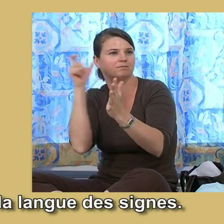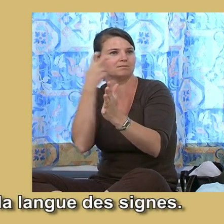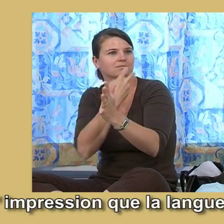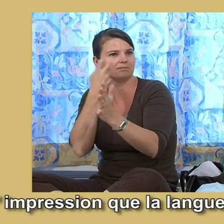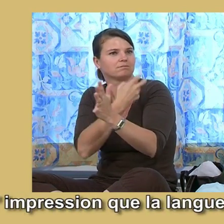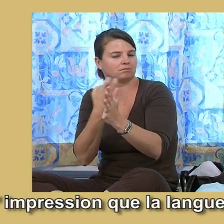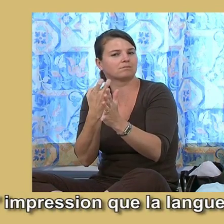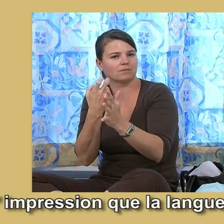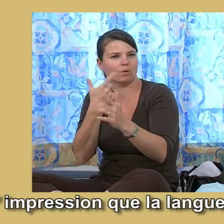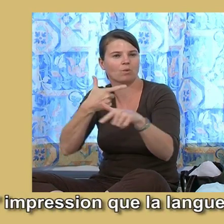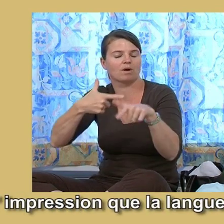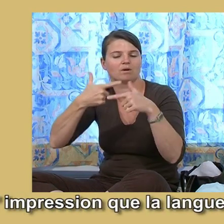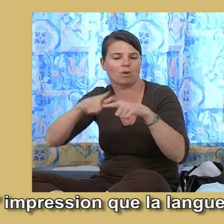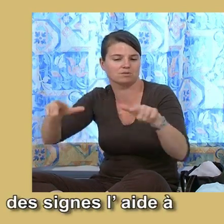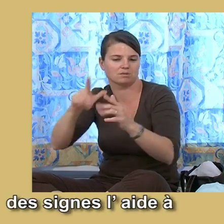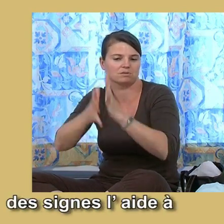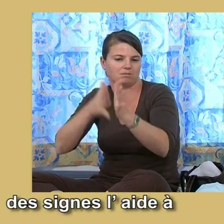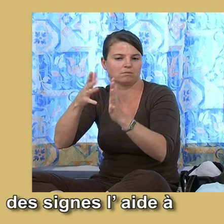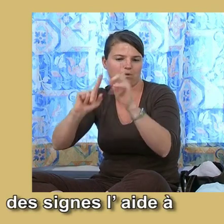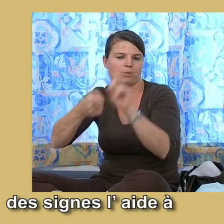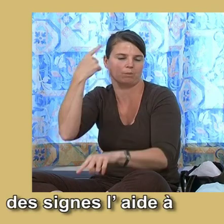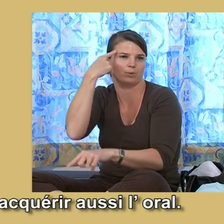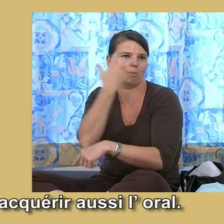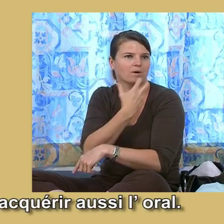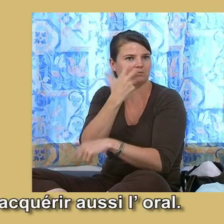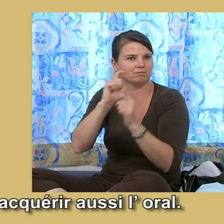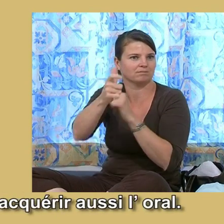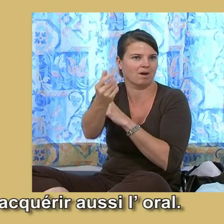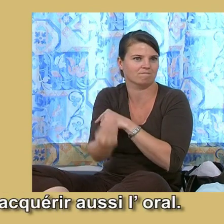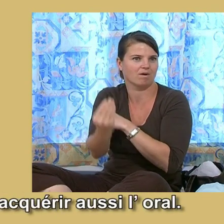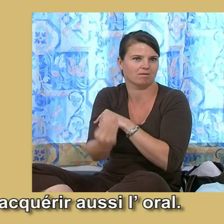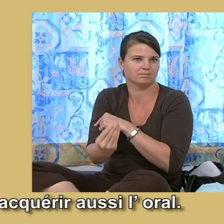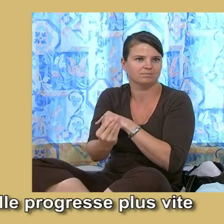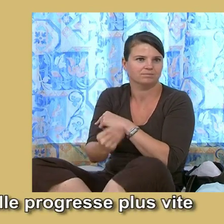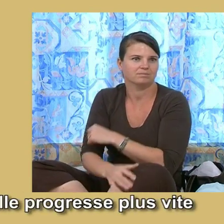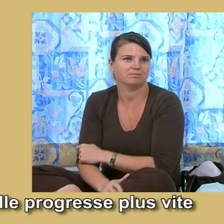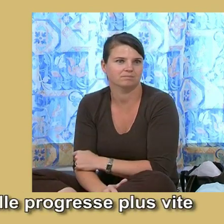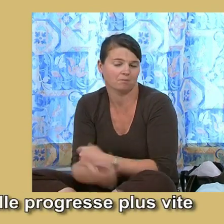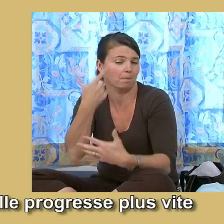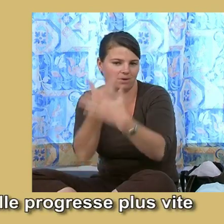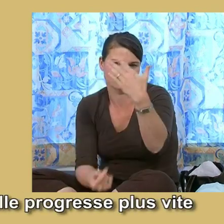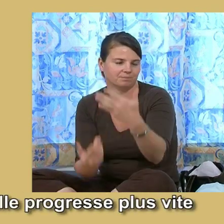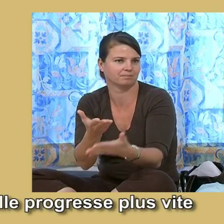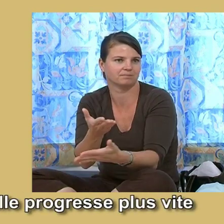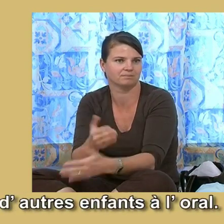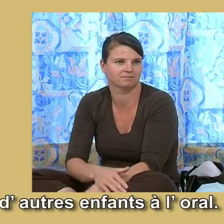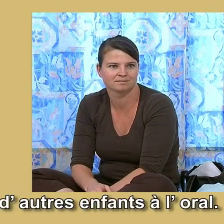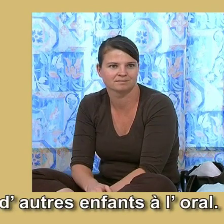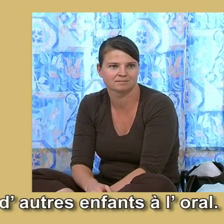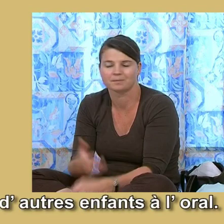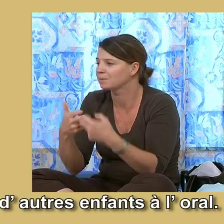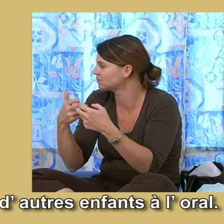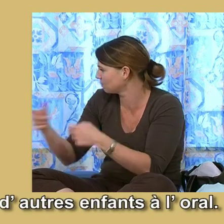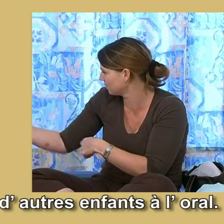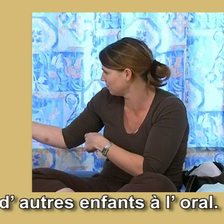ma fille qui a appris la langue des signes. J'ai l'impression que la langue des signes l'aide à acquérir aussi l'oral. Elle progresse plus vite que d'autres enfants à l'oral. Enfin, elle est